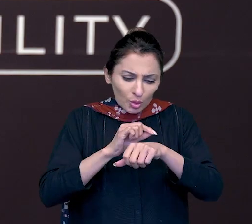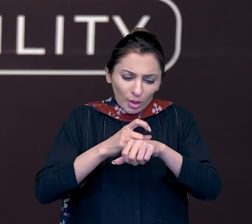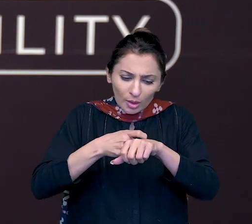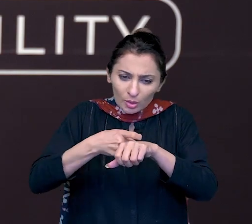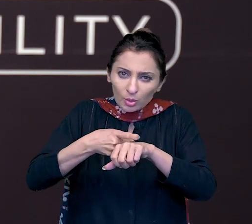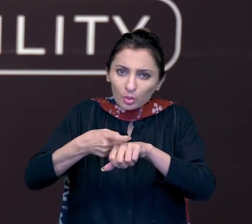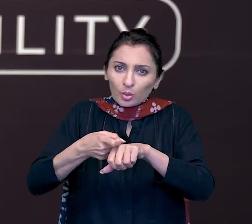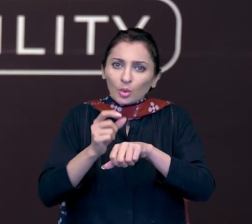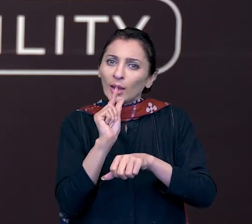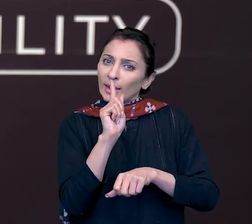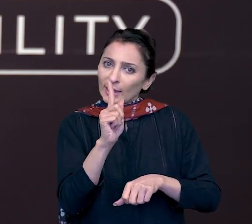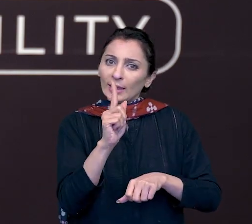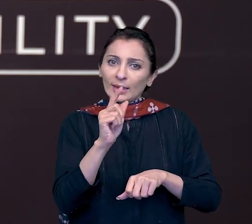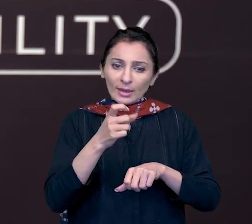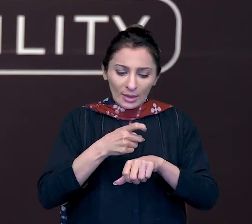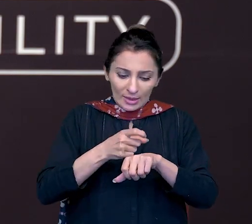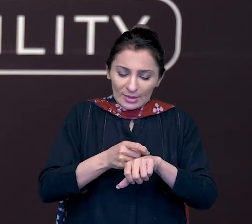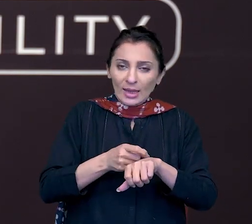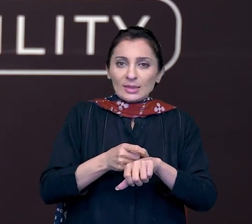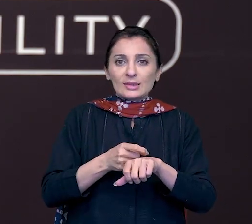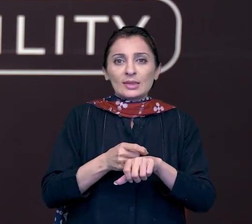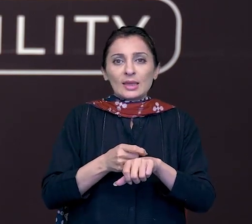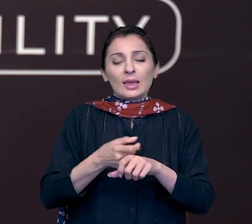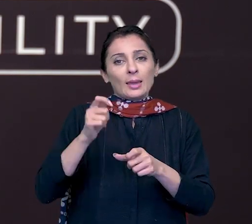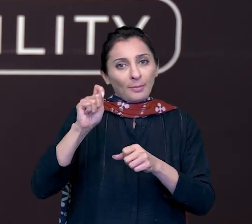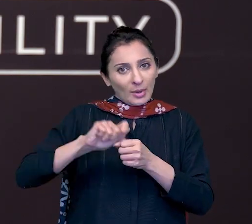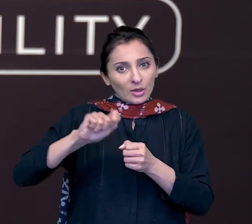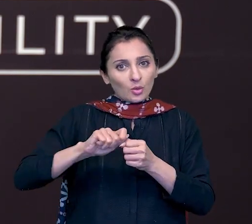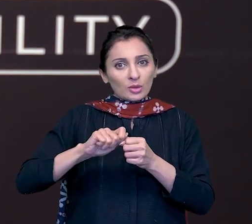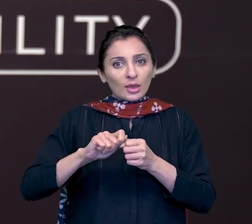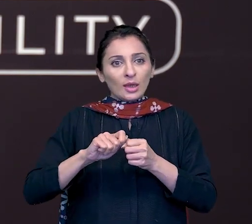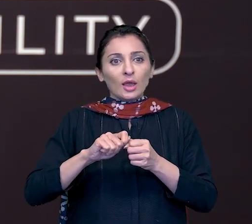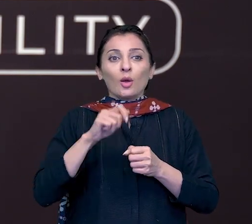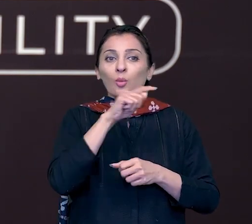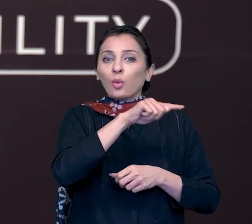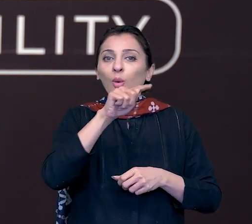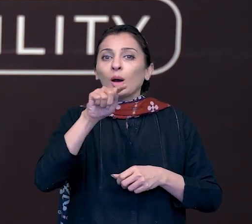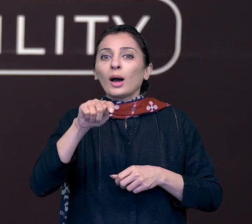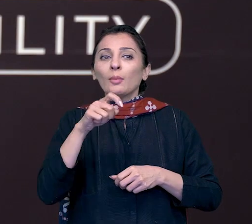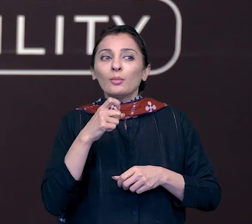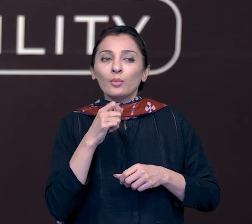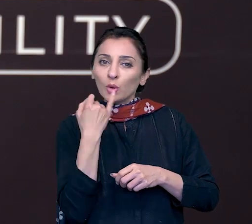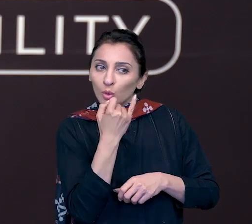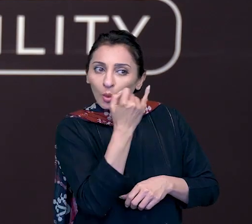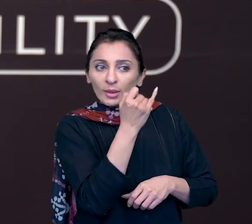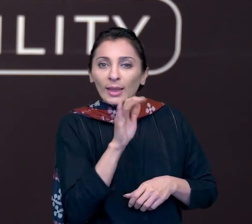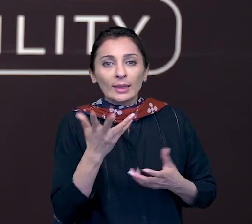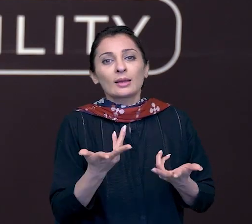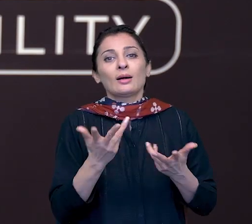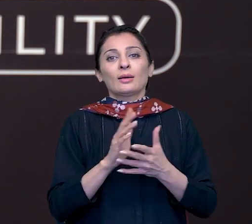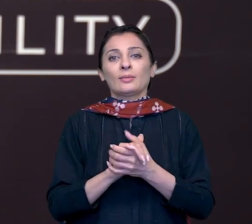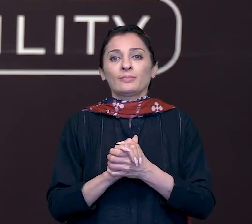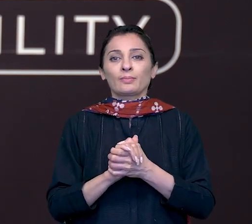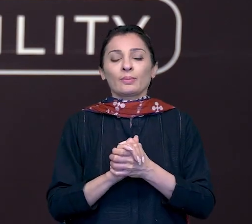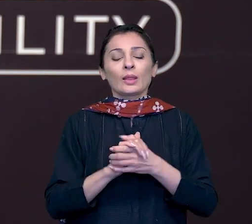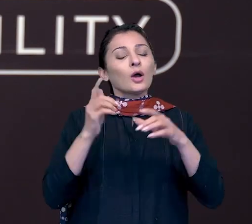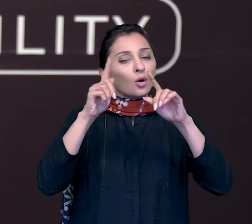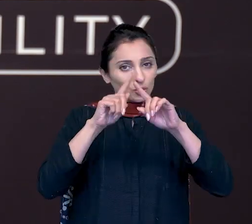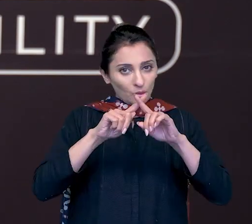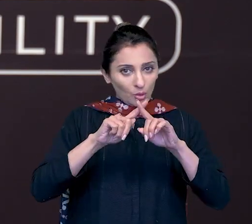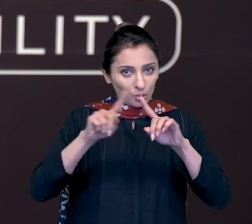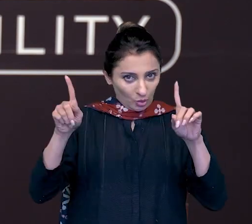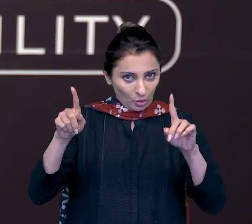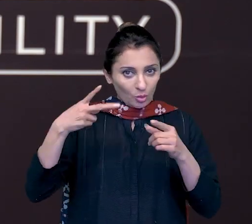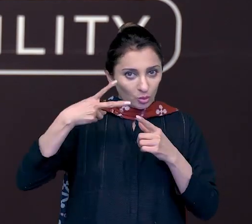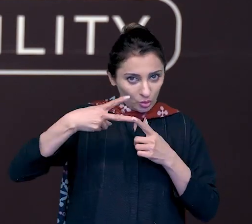मिलके बने होते हैं, अगर वो कहीं हमें मिल जाएं, अगर उनके अलावा जो दूसरी तरह की रिसर्च होती है उसको हम